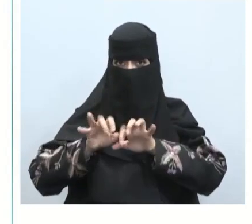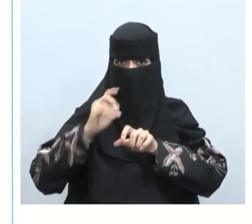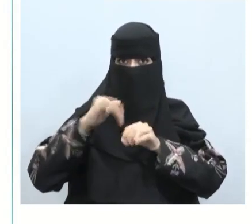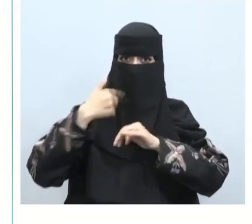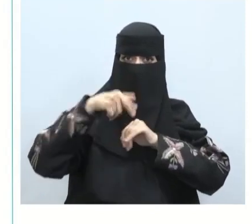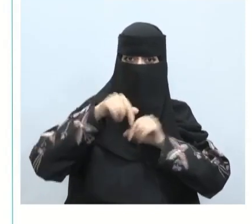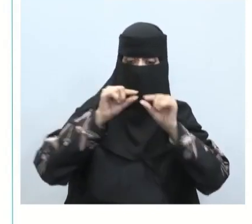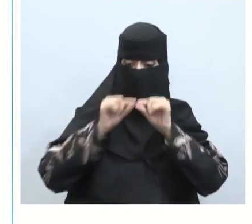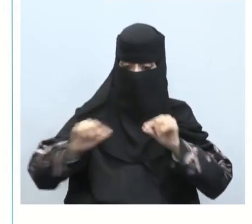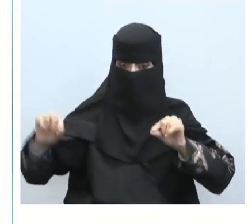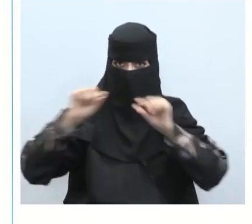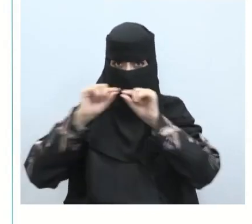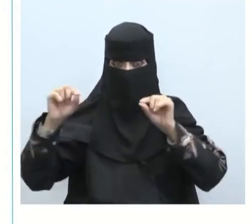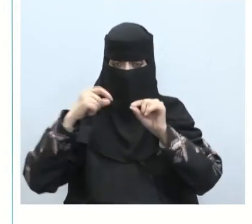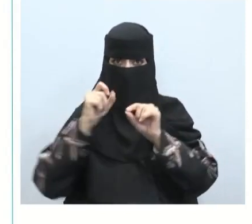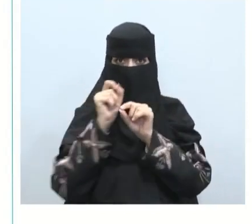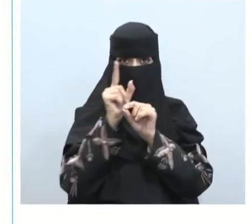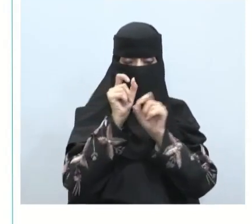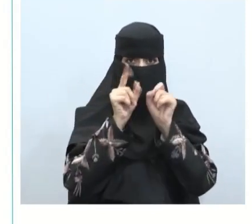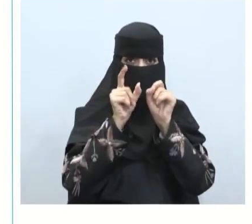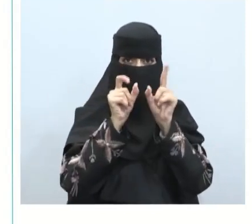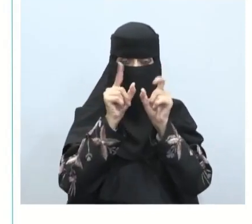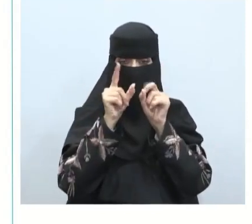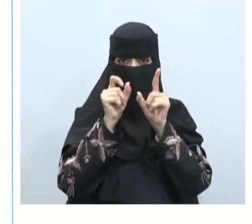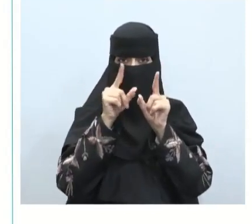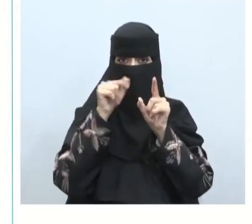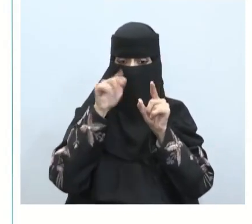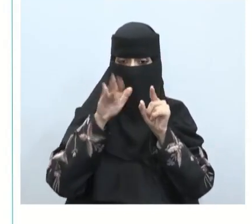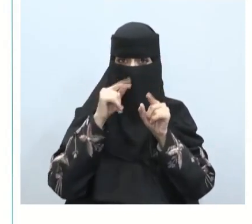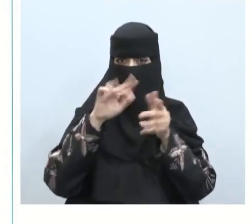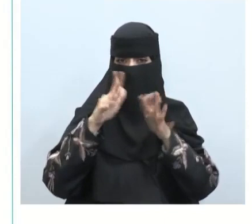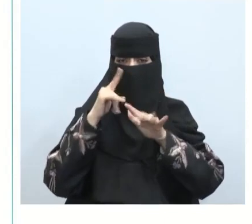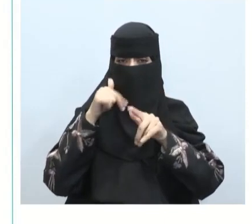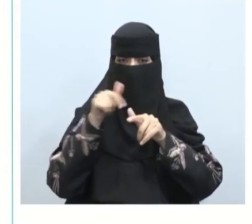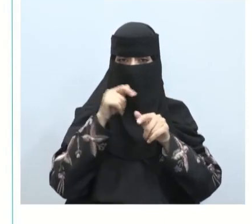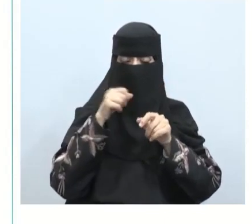عبر اسلاك او بلوتوث هذه بعض الحلول لحل هذه